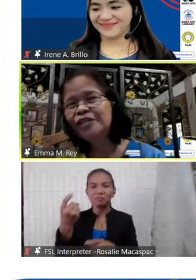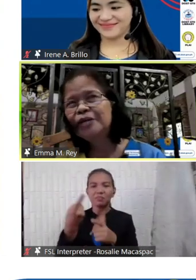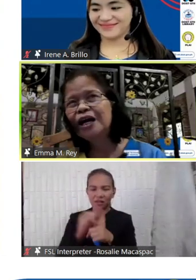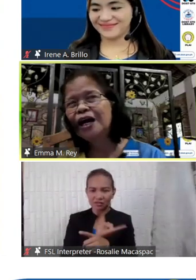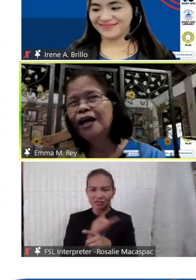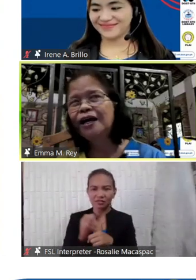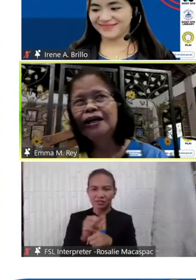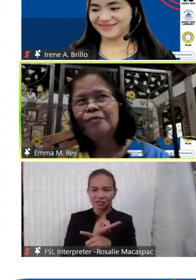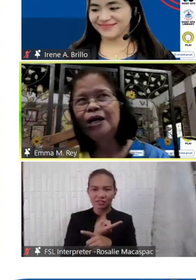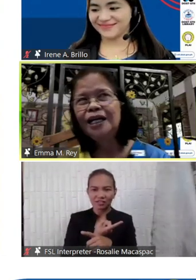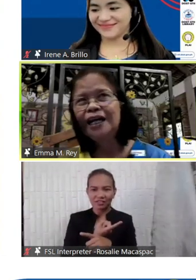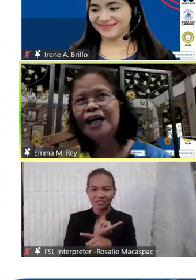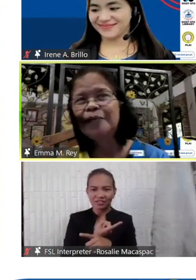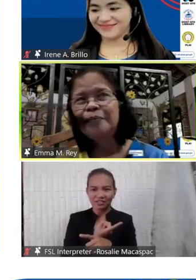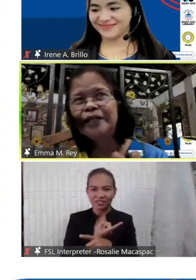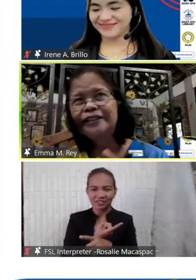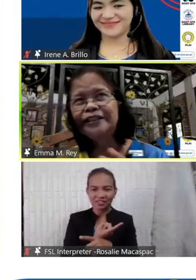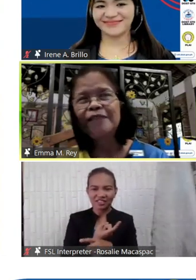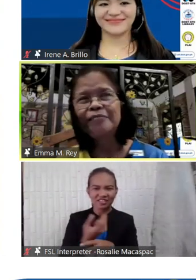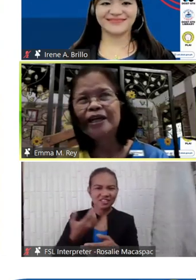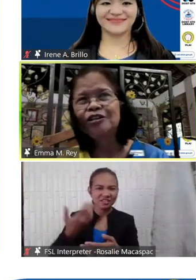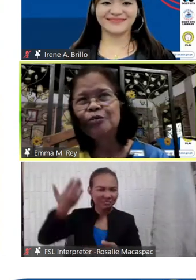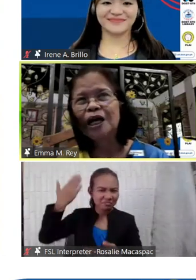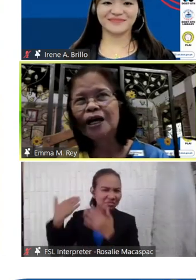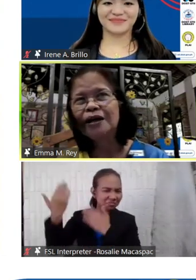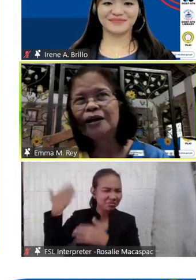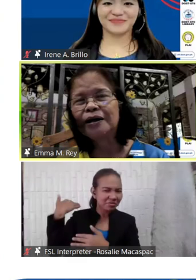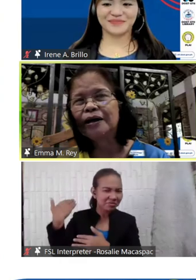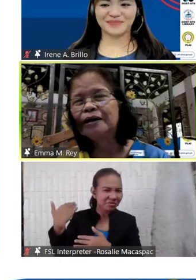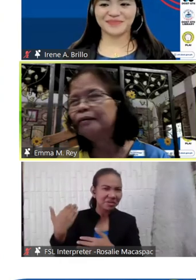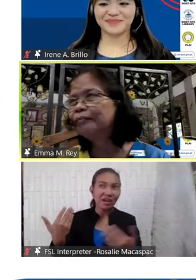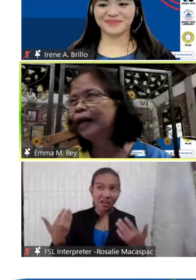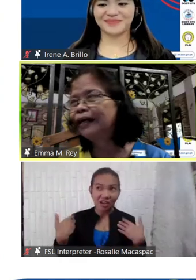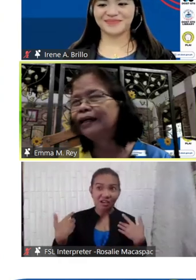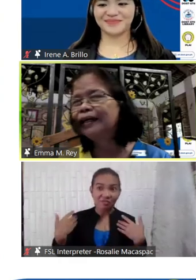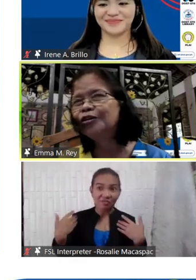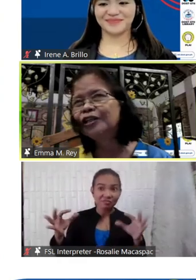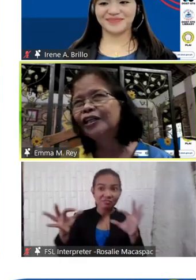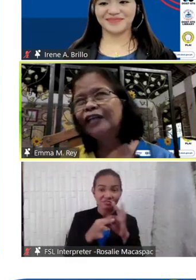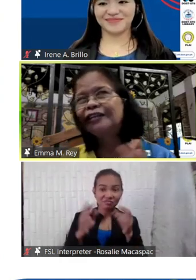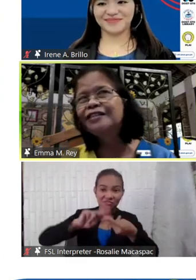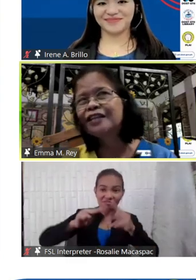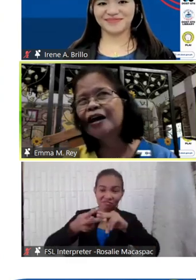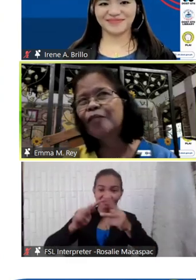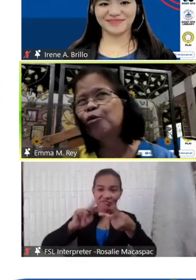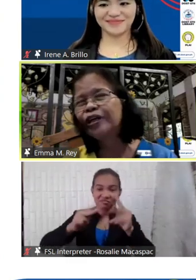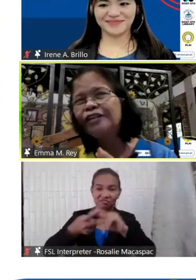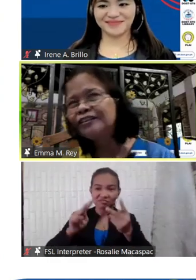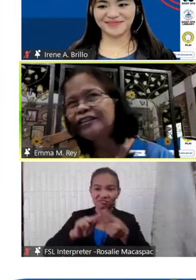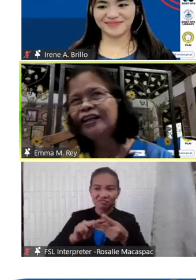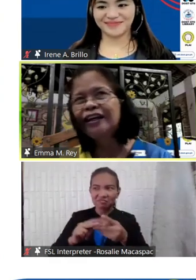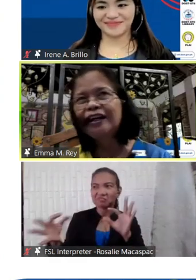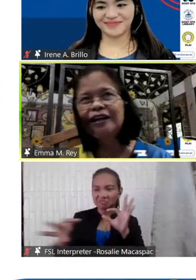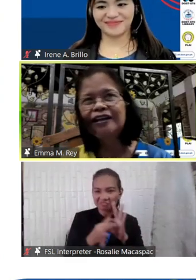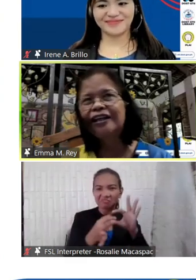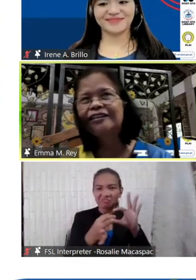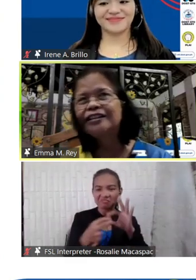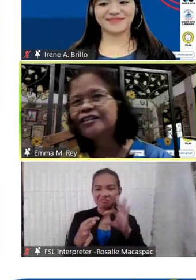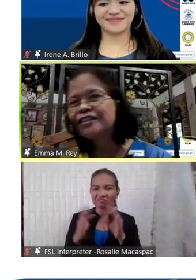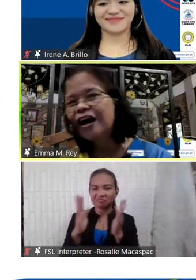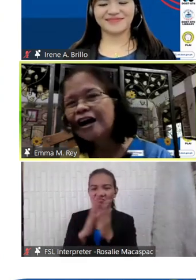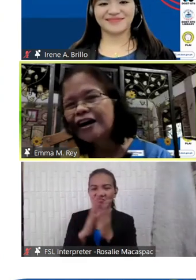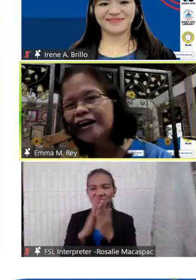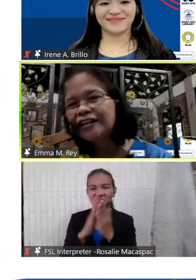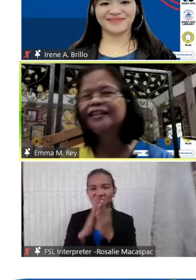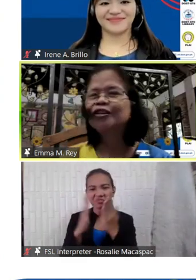Before kasi mga nakaka-partner namin, yung mga may related sa book industry, related